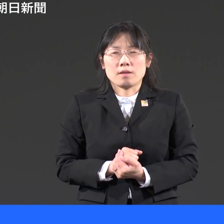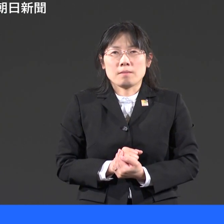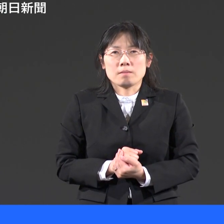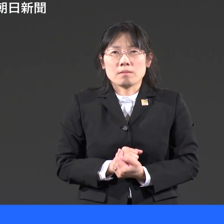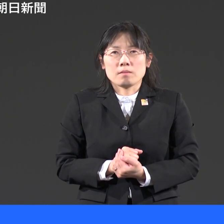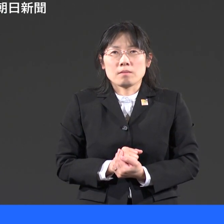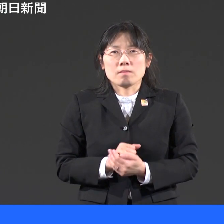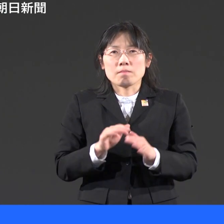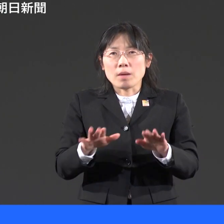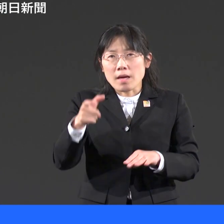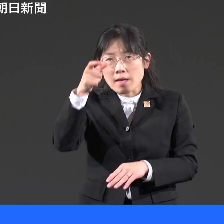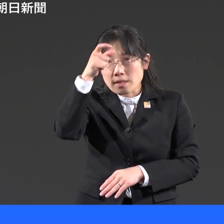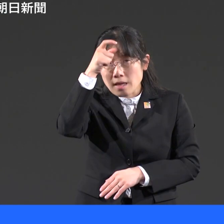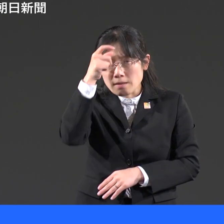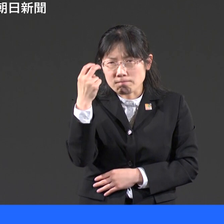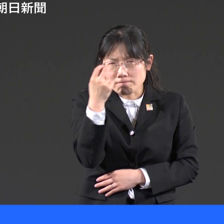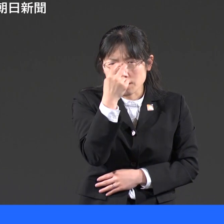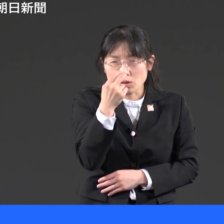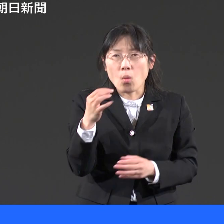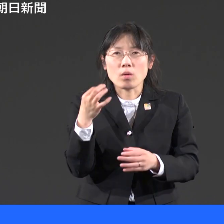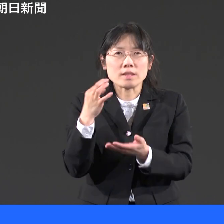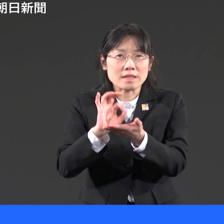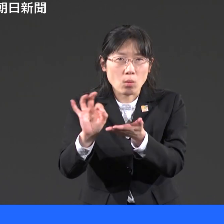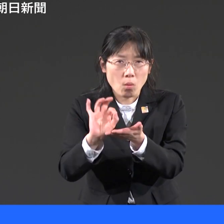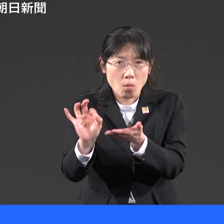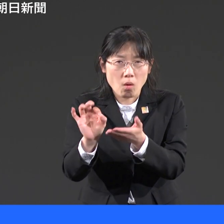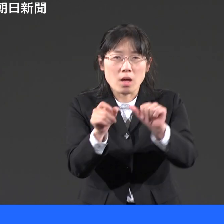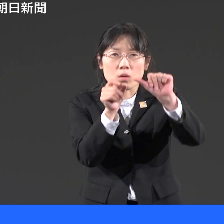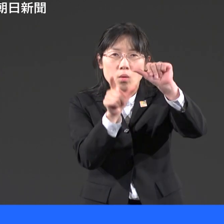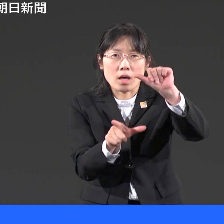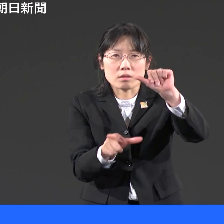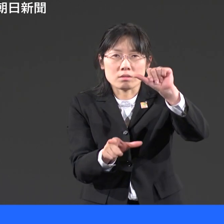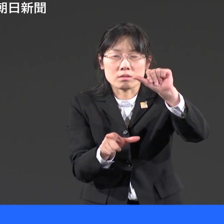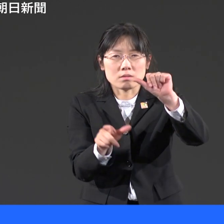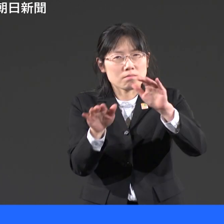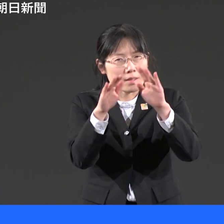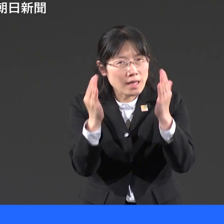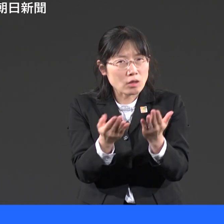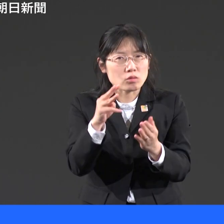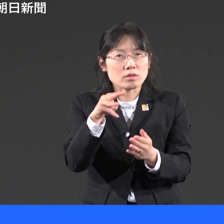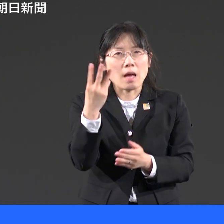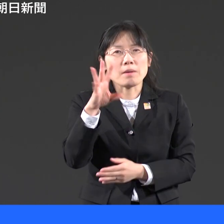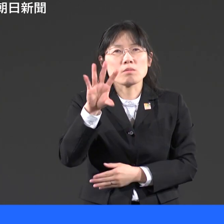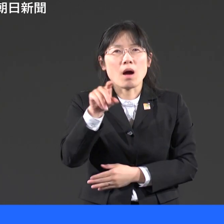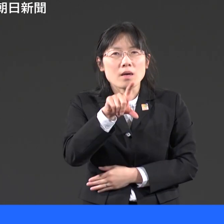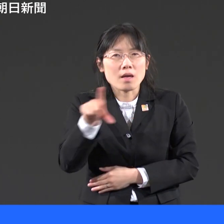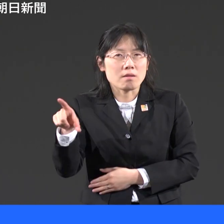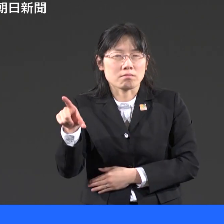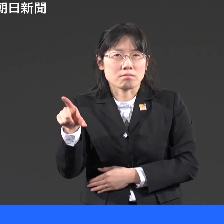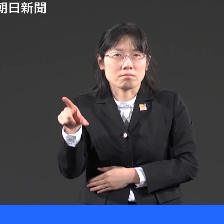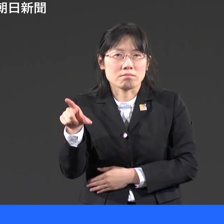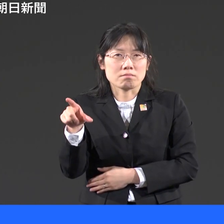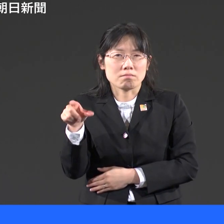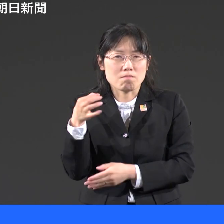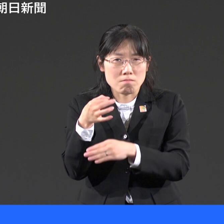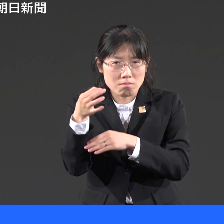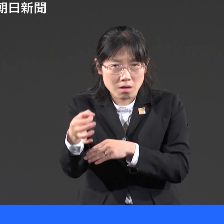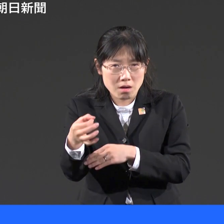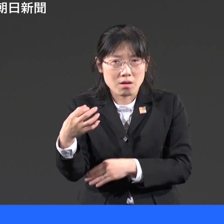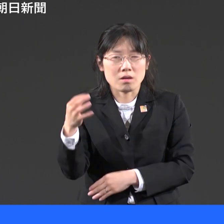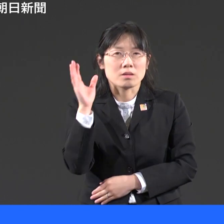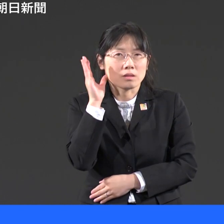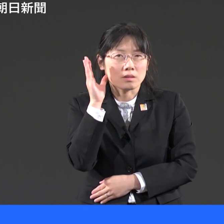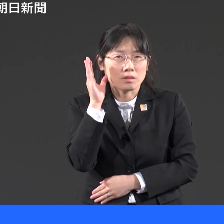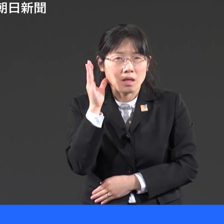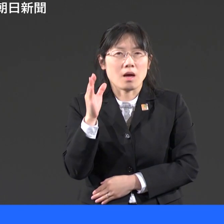今上がった警備費用に関してですけれども、はい、5月は新たに約300万円というふうに聞いておりまして、金銭的にも負担は